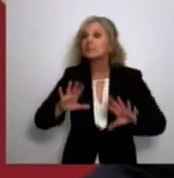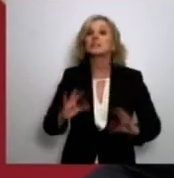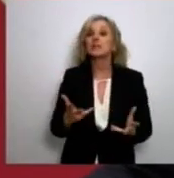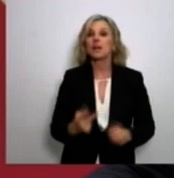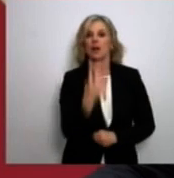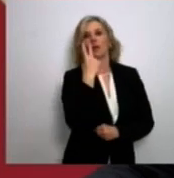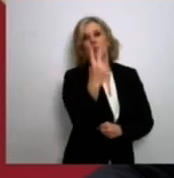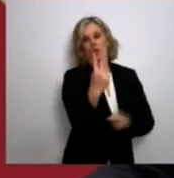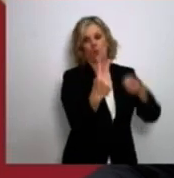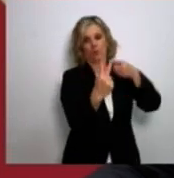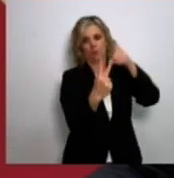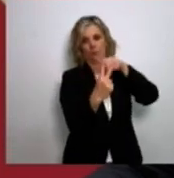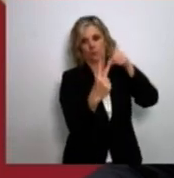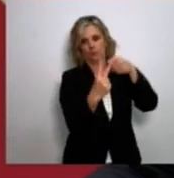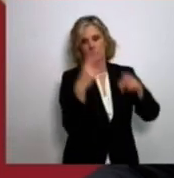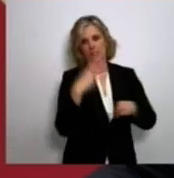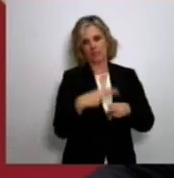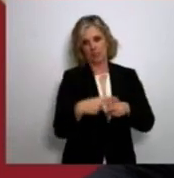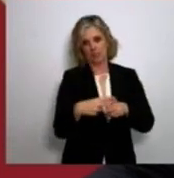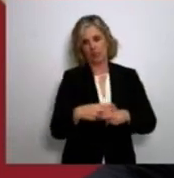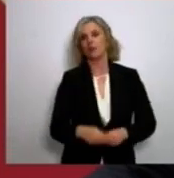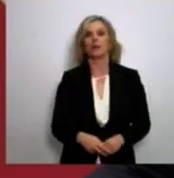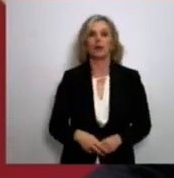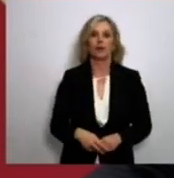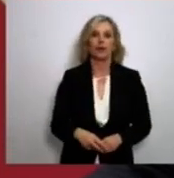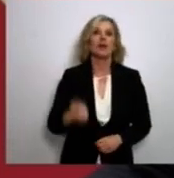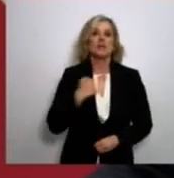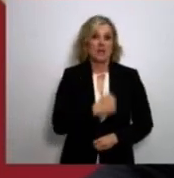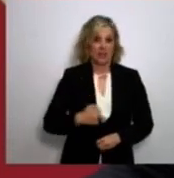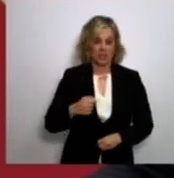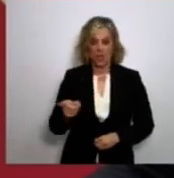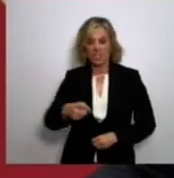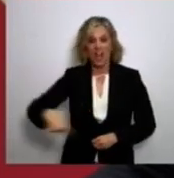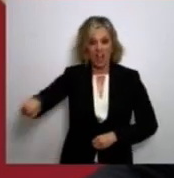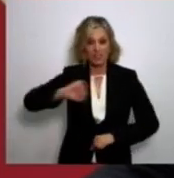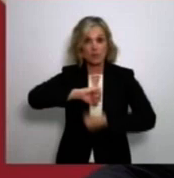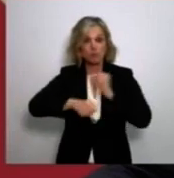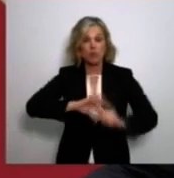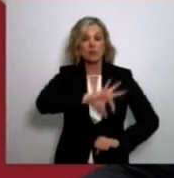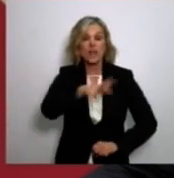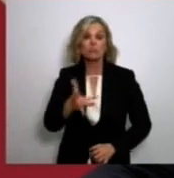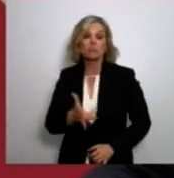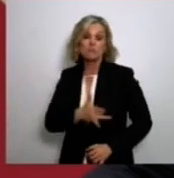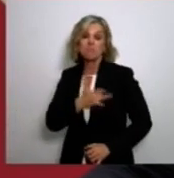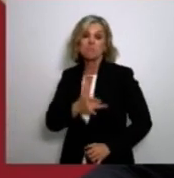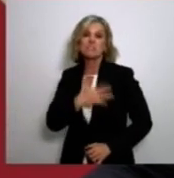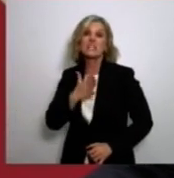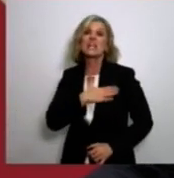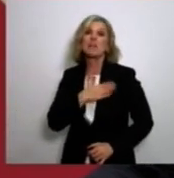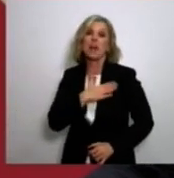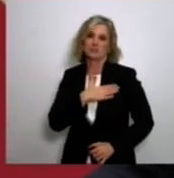είναι δύο πράγματα. Το ότι πάνε να κλέψουν την ψυχή μας. Και η ψυχή των ανθρώπων αυτού του τόπου είναι